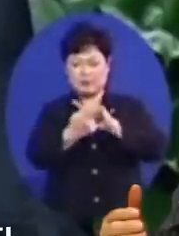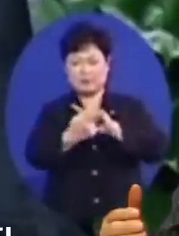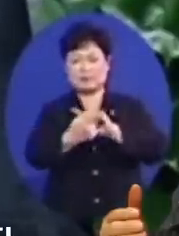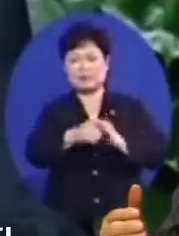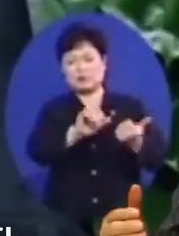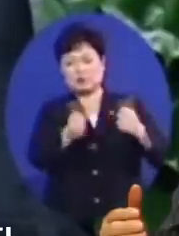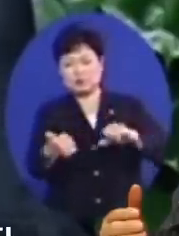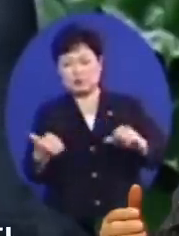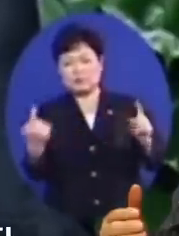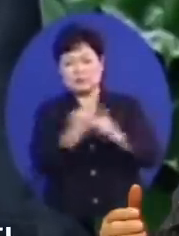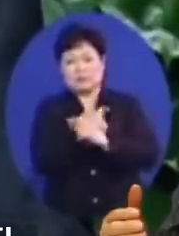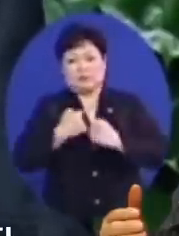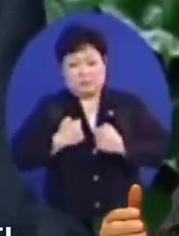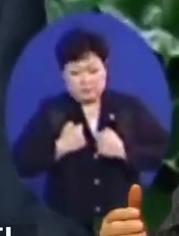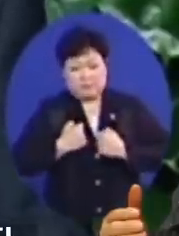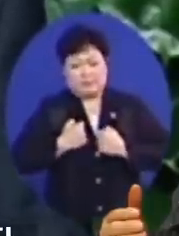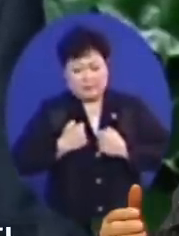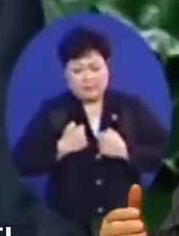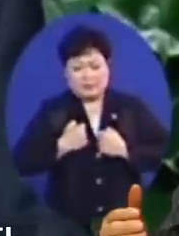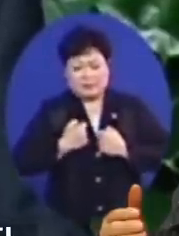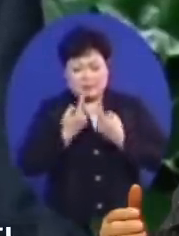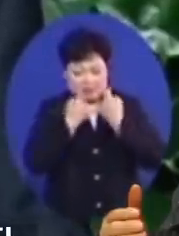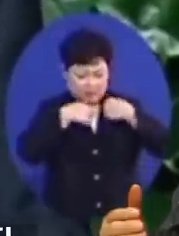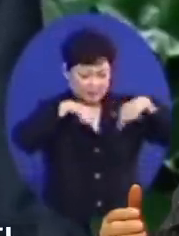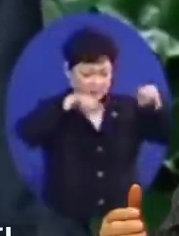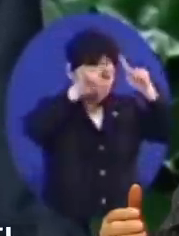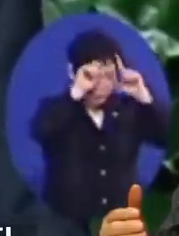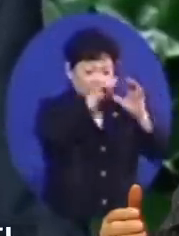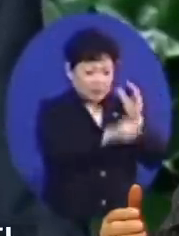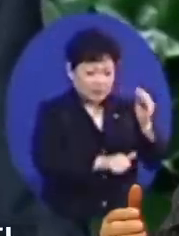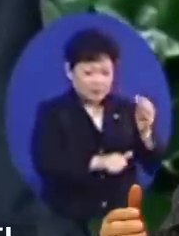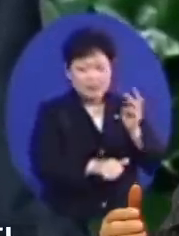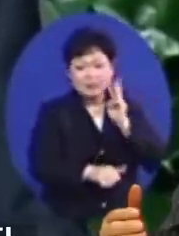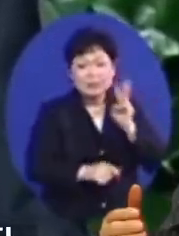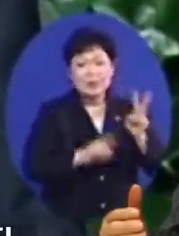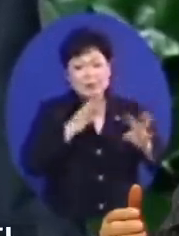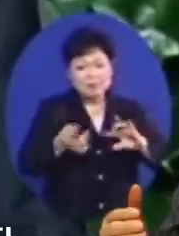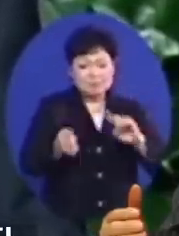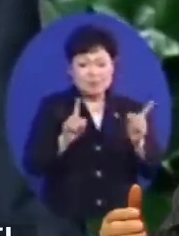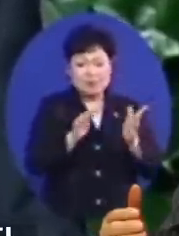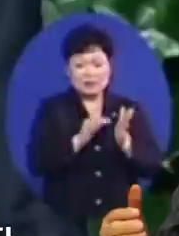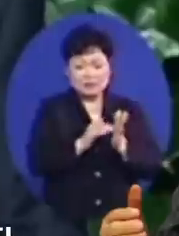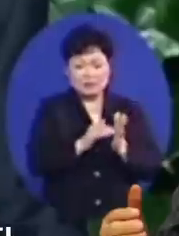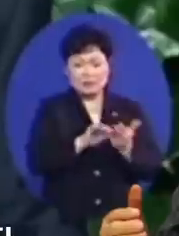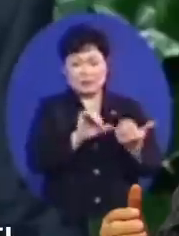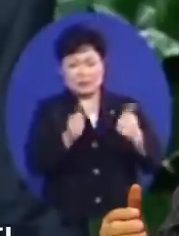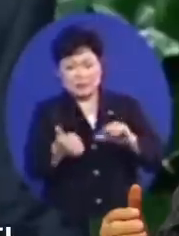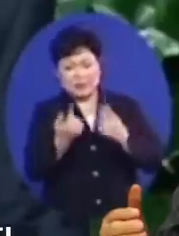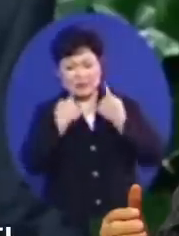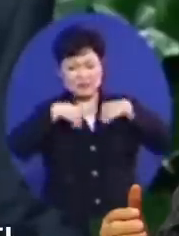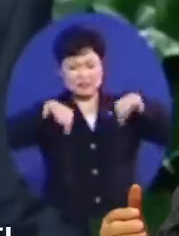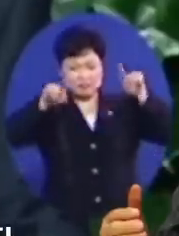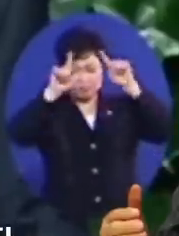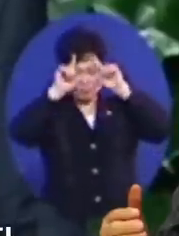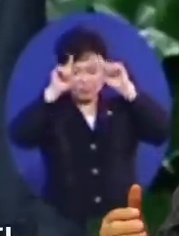죽음을 걸머지고 음부에 내려갔다가 사흘 만에 부활함으로 사망과 음부를 멸해버리고 마는 것입니다. 그리스도